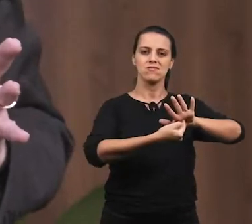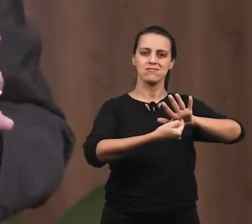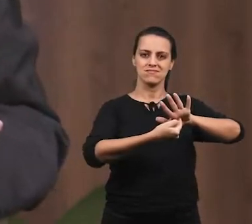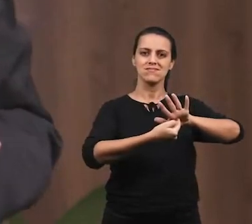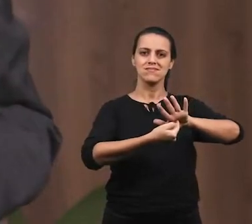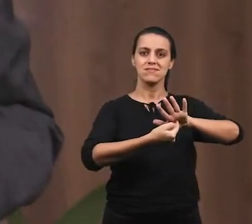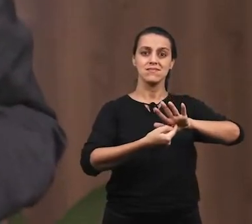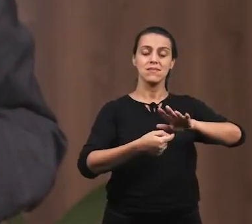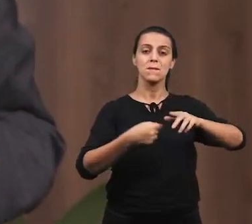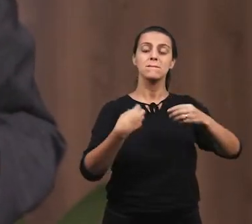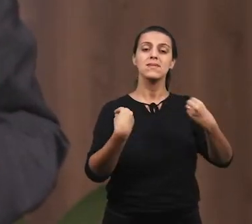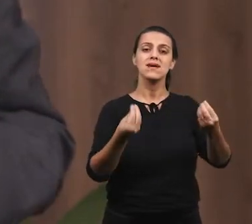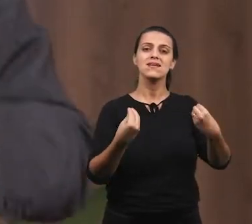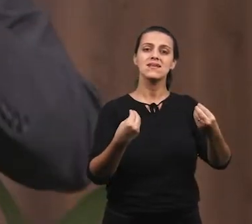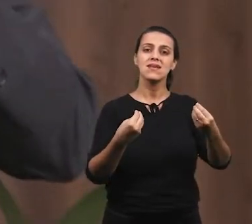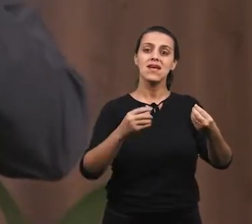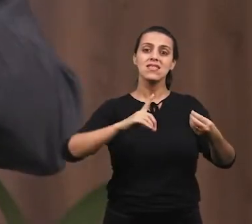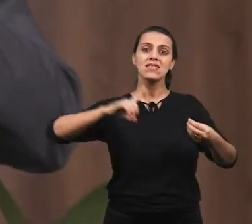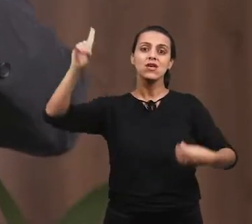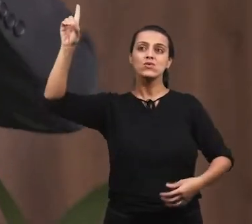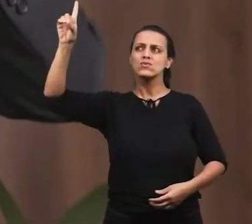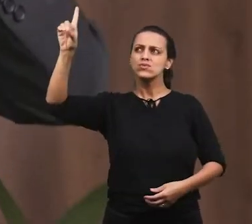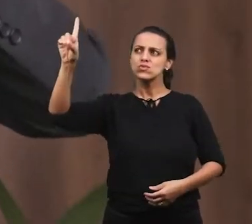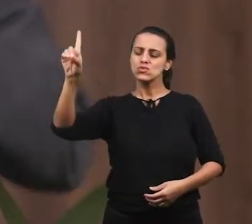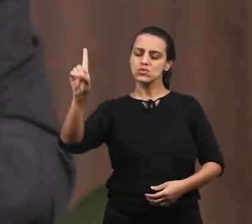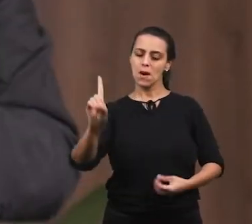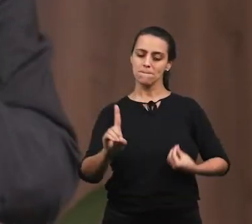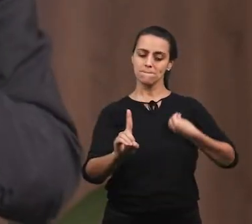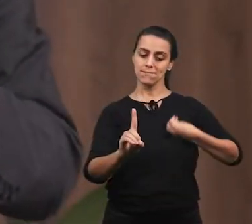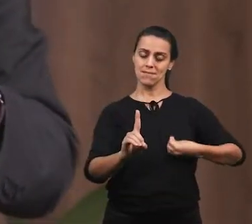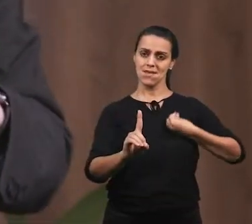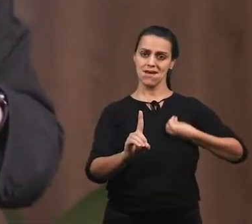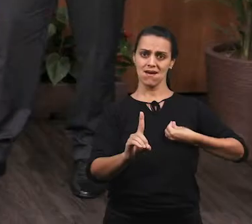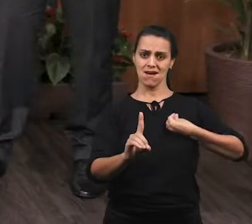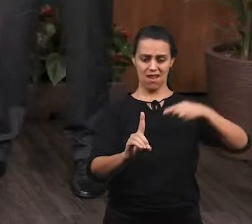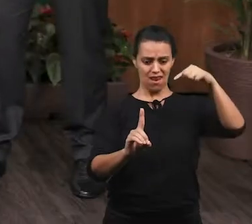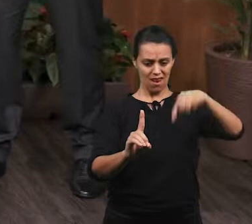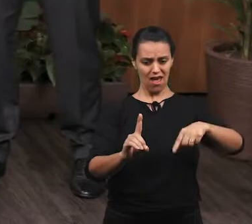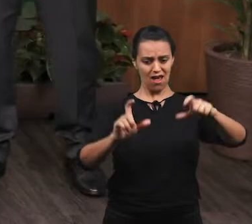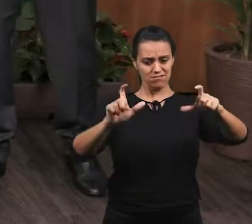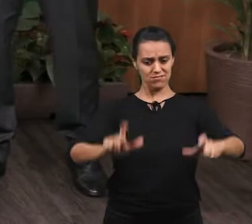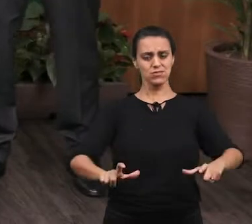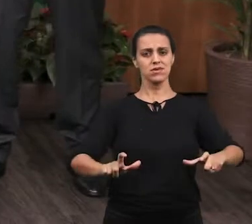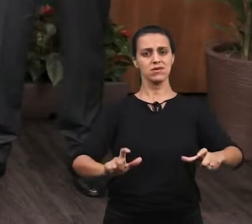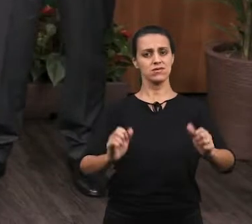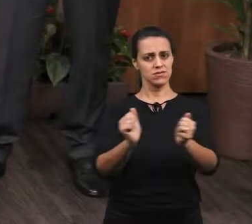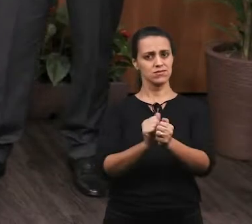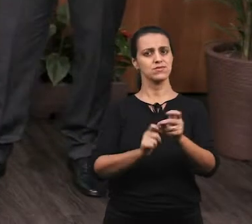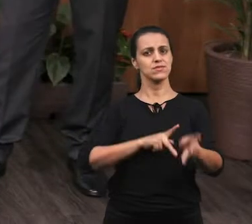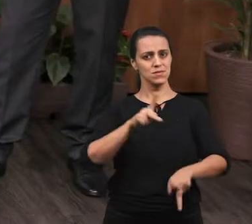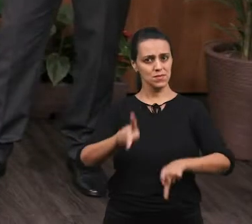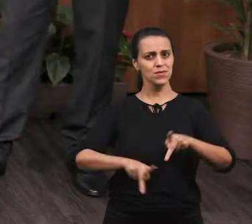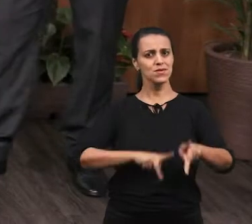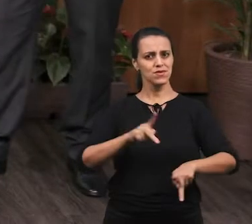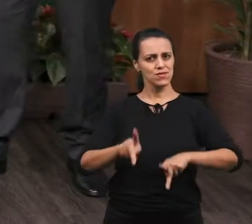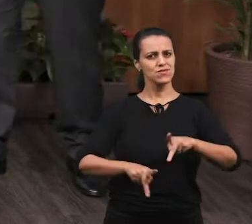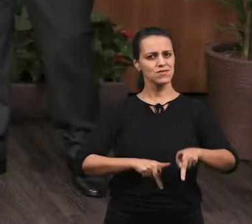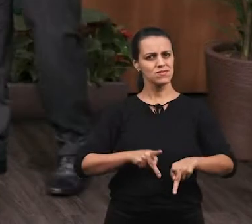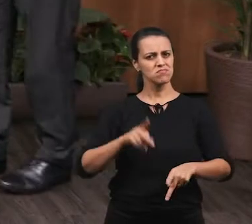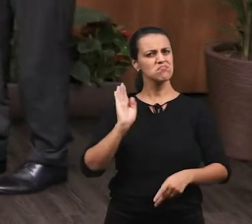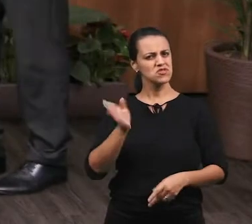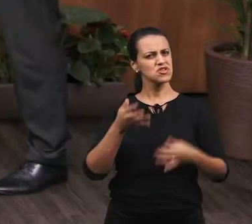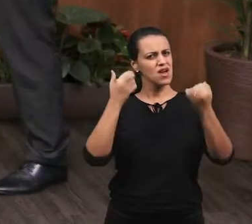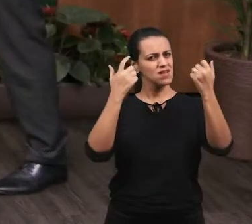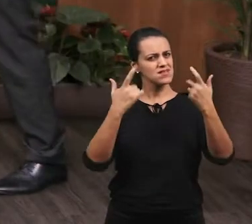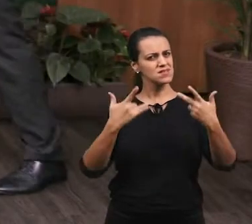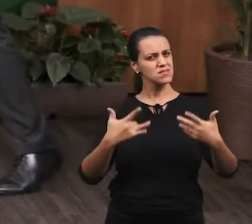чтобы там, во святилище, мог Бог обитать со своим народом, в этой скинии. Мы уже поговорили